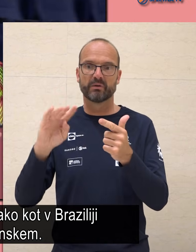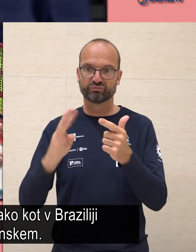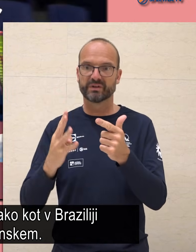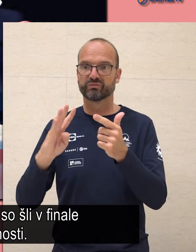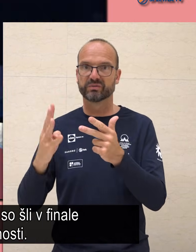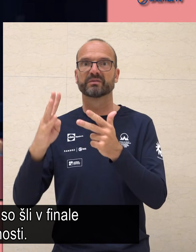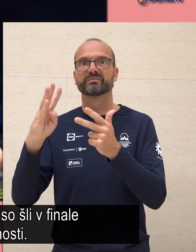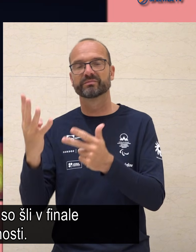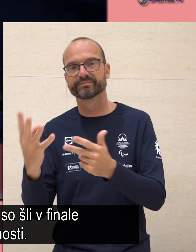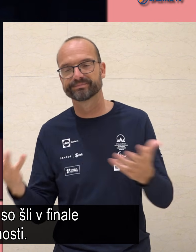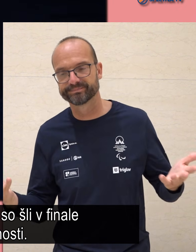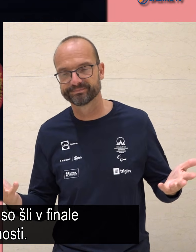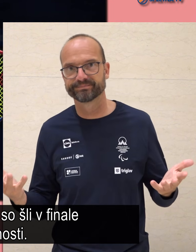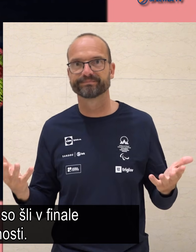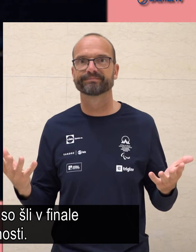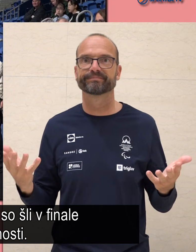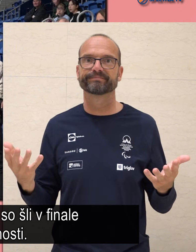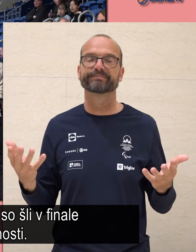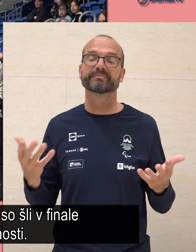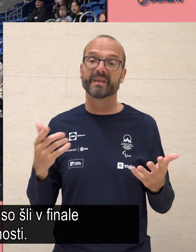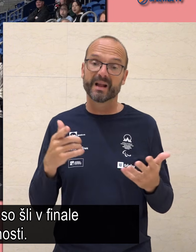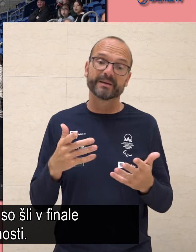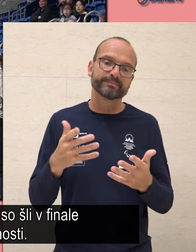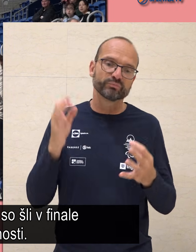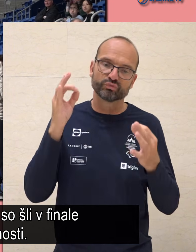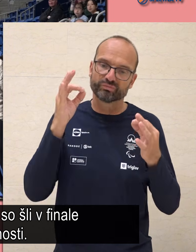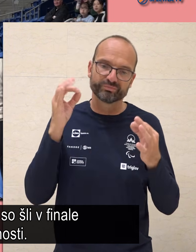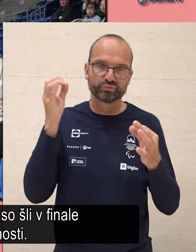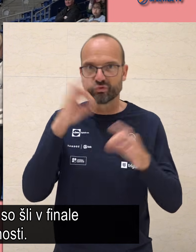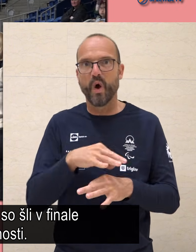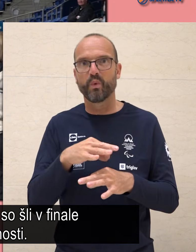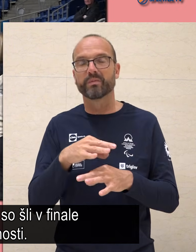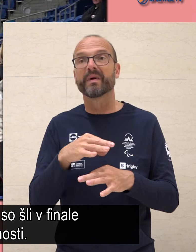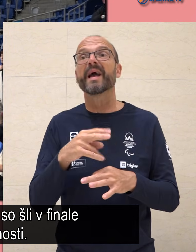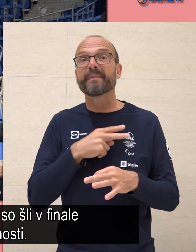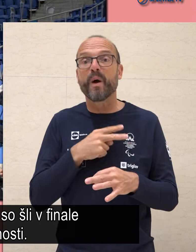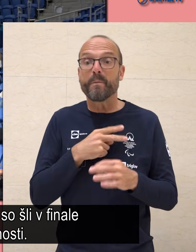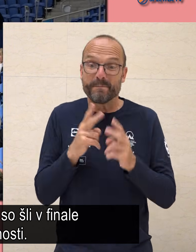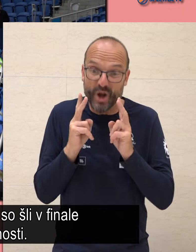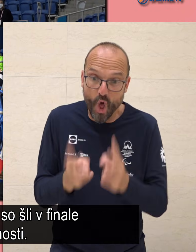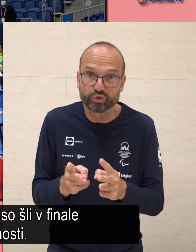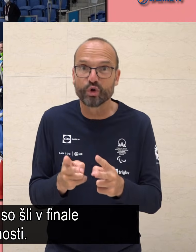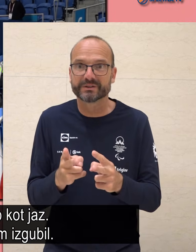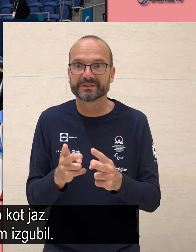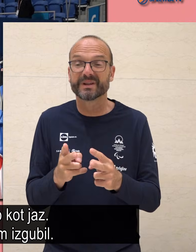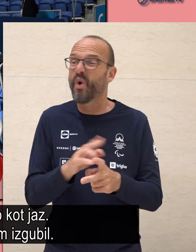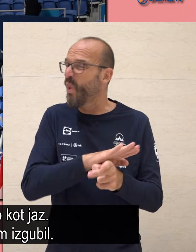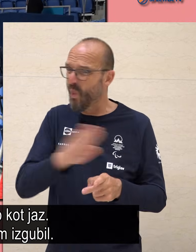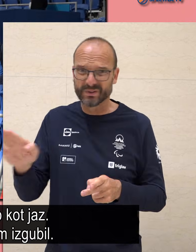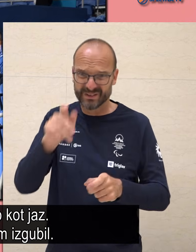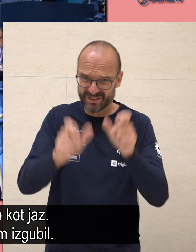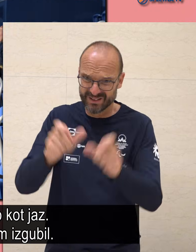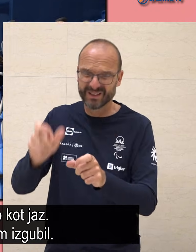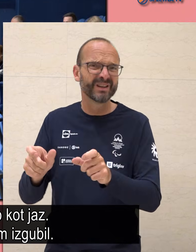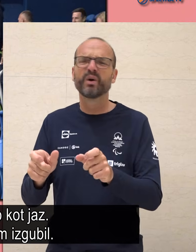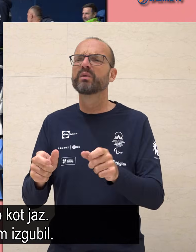Japonske. Vsi so veliko sreče in veliko finale in pa veliko priložnosti. Vsi so